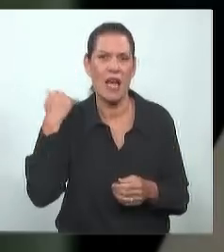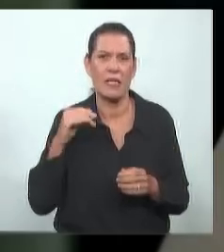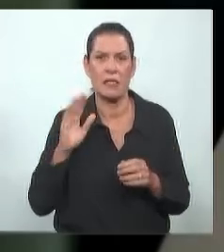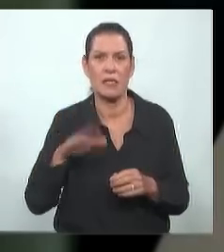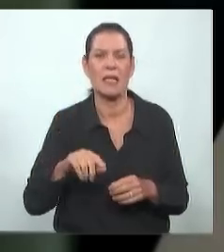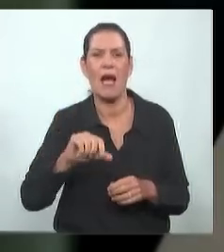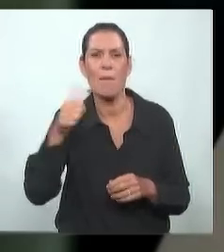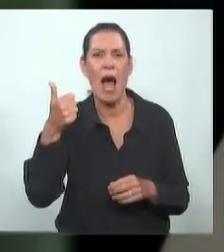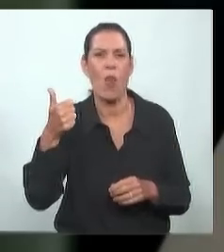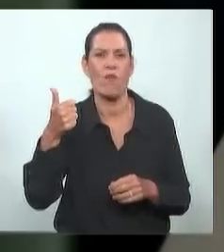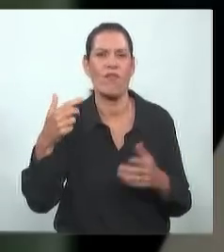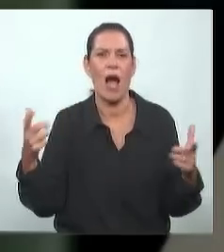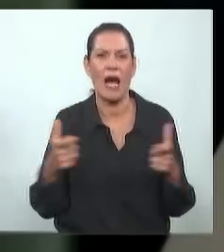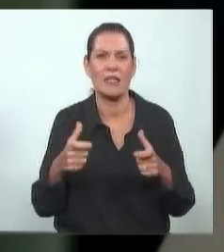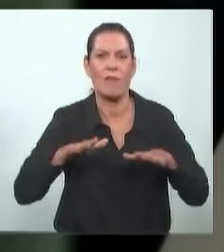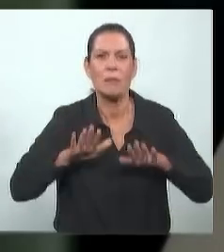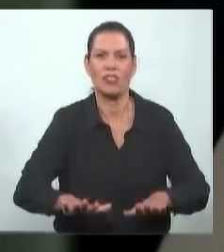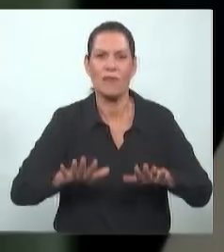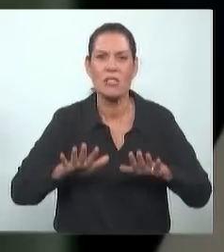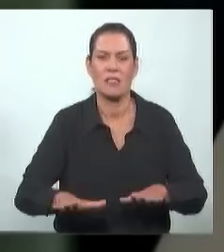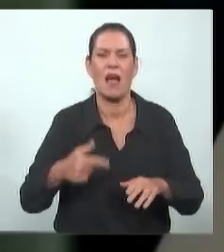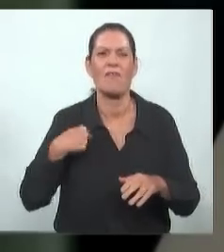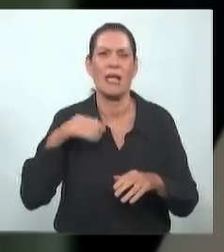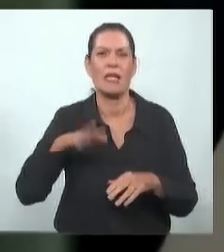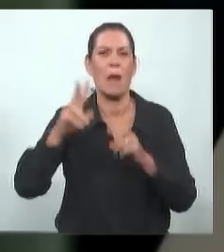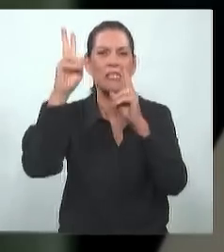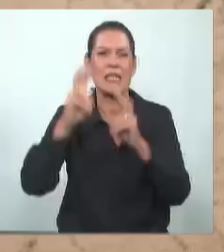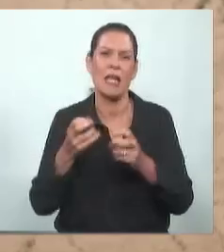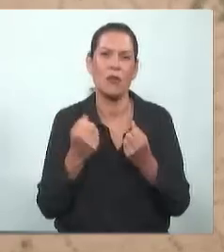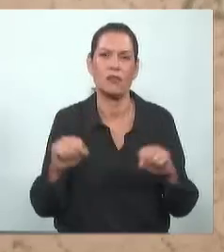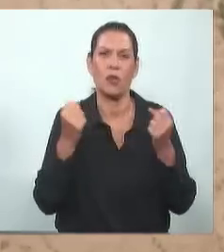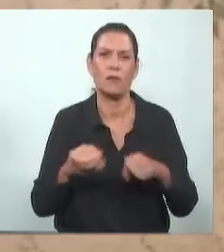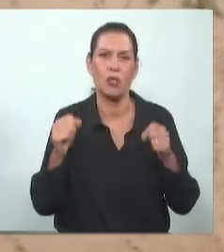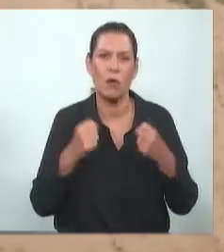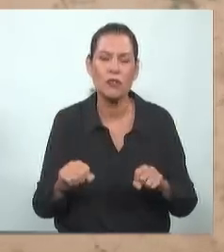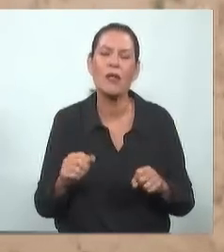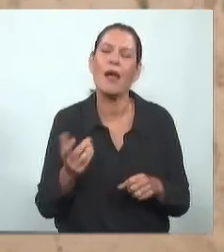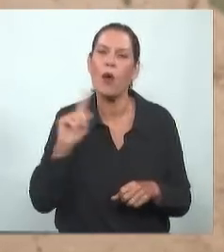צמיחה, וצנחתי חופשיות עם רפול וכולם, כולם אהבו